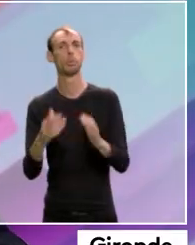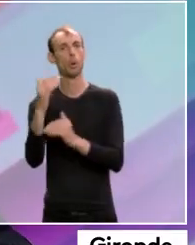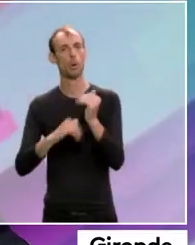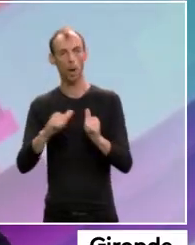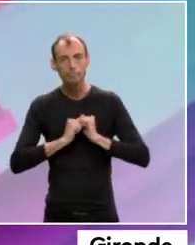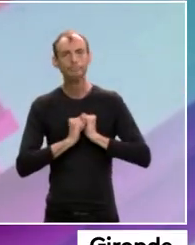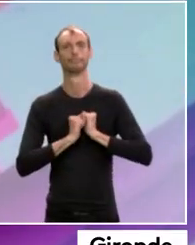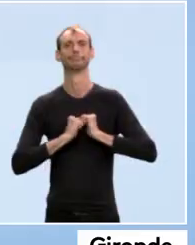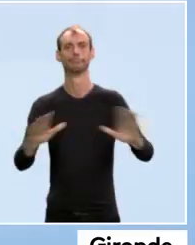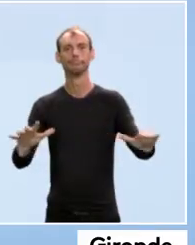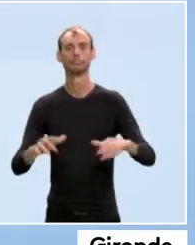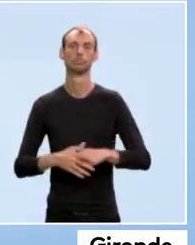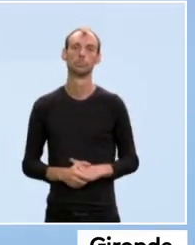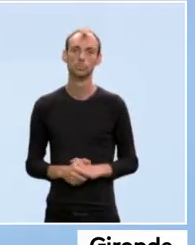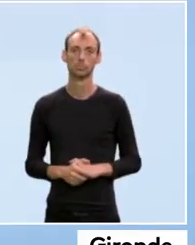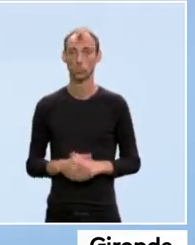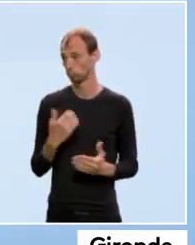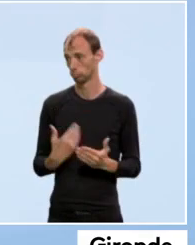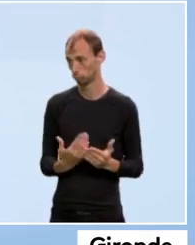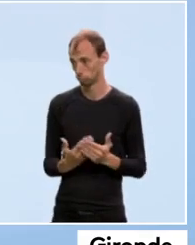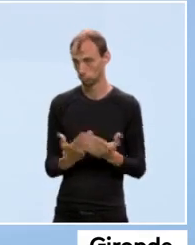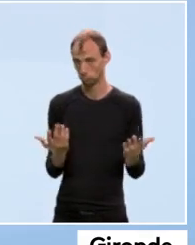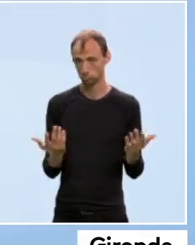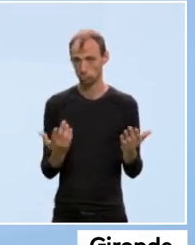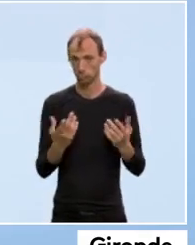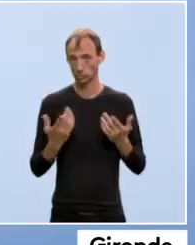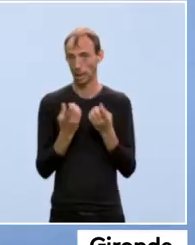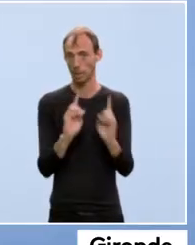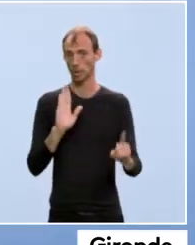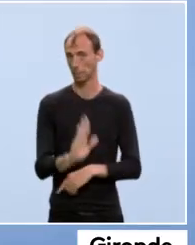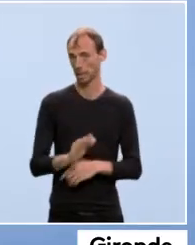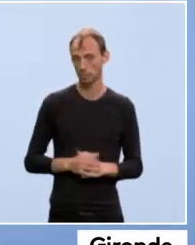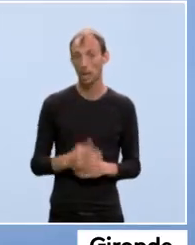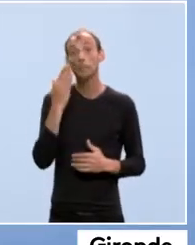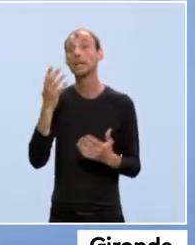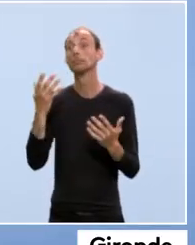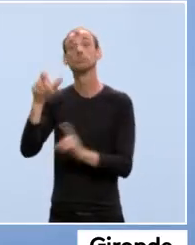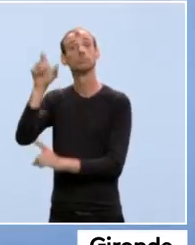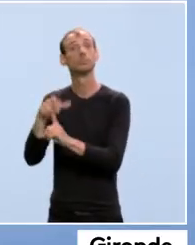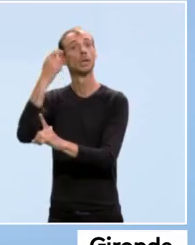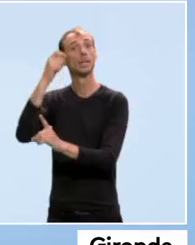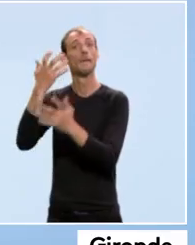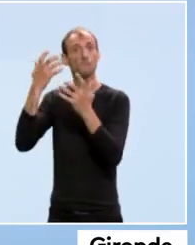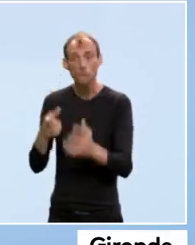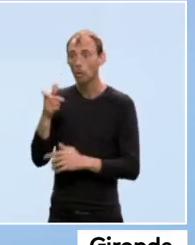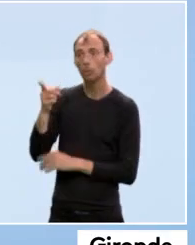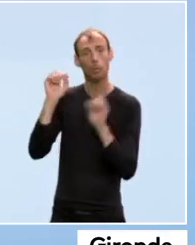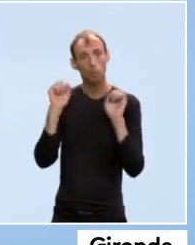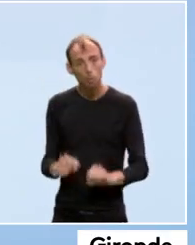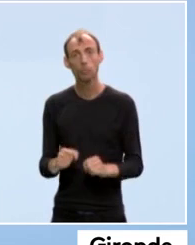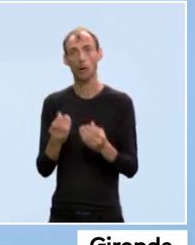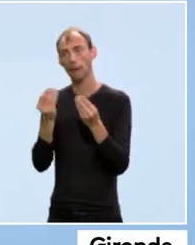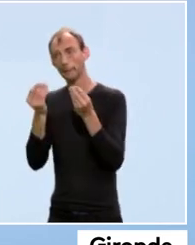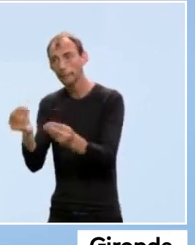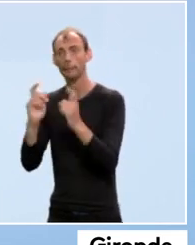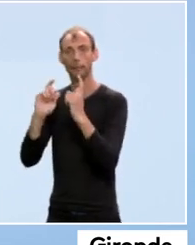et à mon sens voilà tous ceux qui souhaitent que le président puisse agir agir sur ces deux volets mais également sur le volet de l'école de la santé